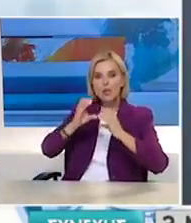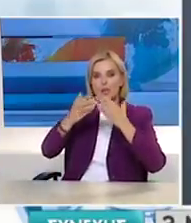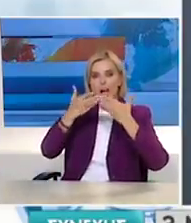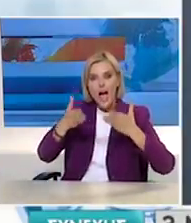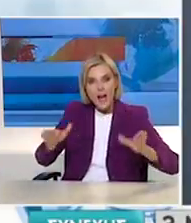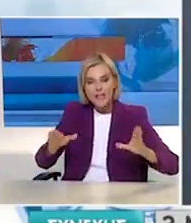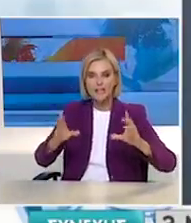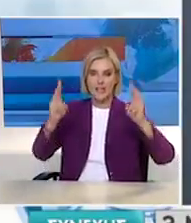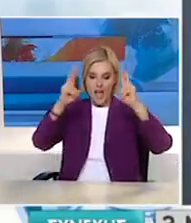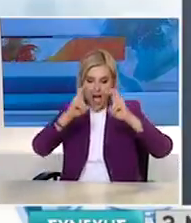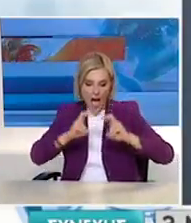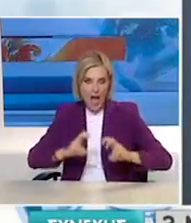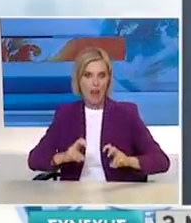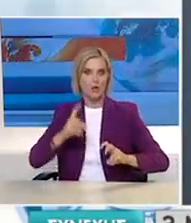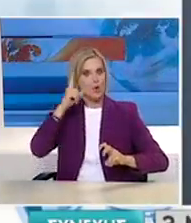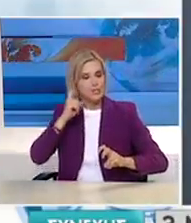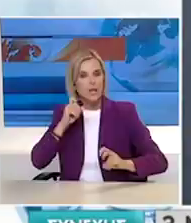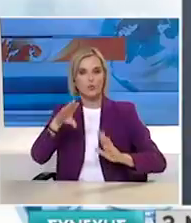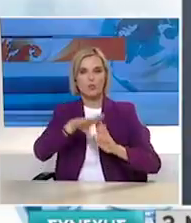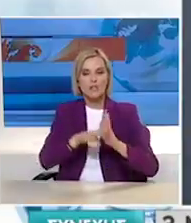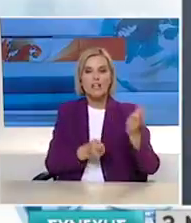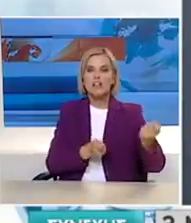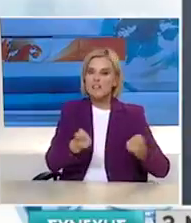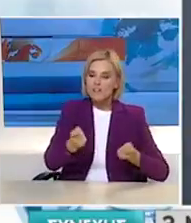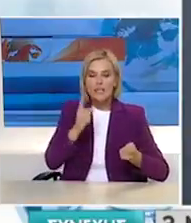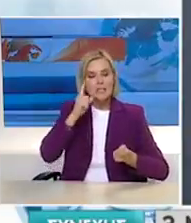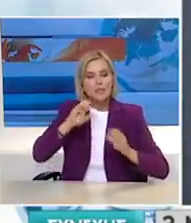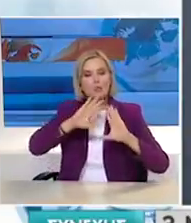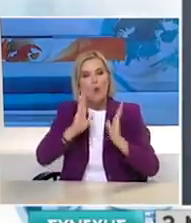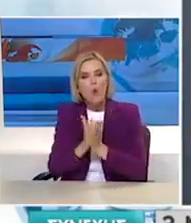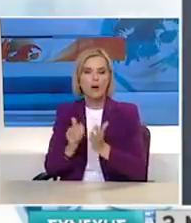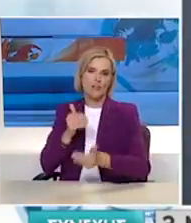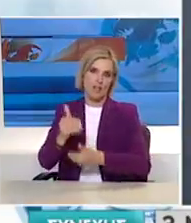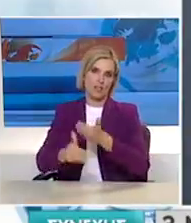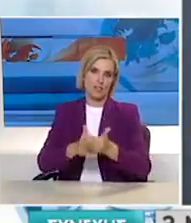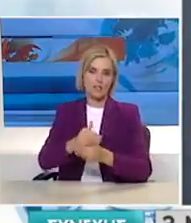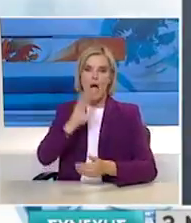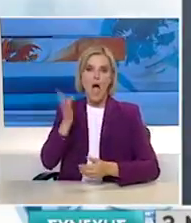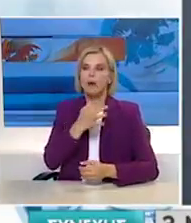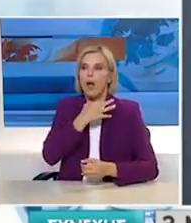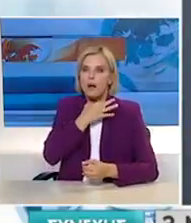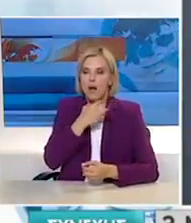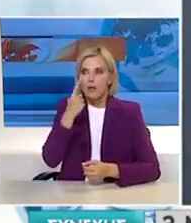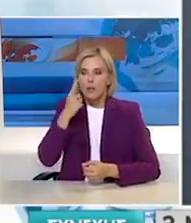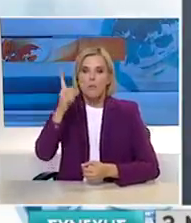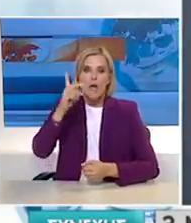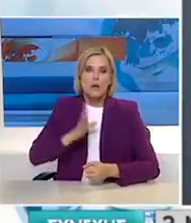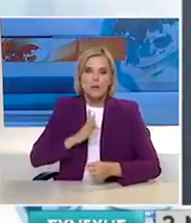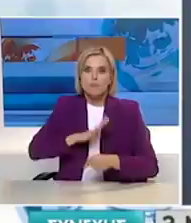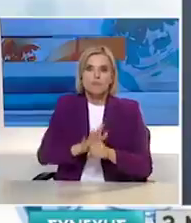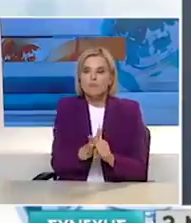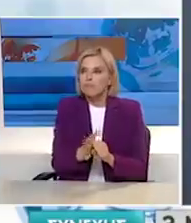επί περιπτώσεις συμπτωματικού ασθενούς, συμπτωματικού τουρίστα εν τη αυτή περιπτώσει, την ανάγκη της συχνηλάτησης των επαφών του, εξαιρετικά δύσκολο